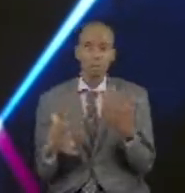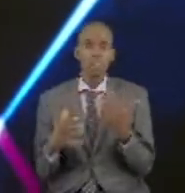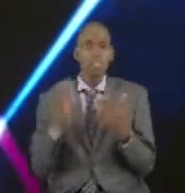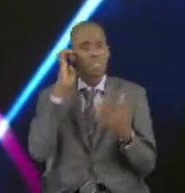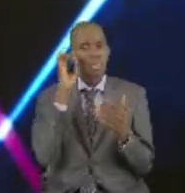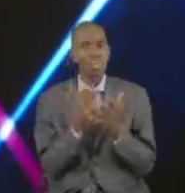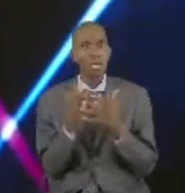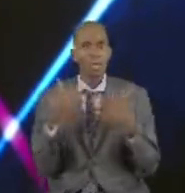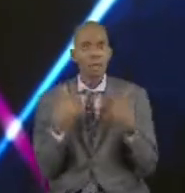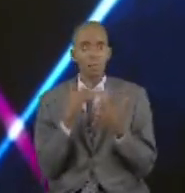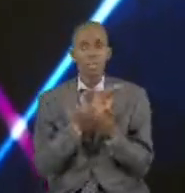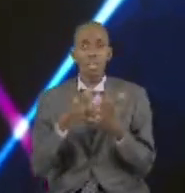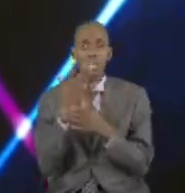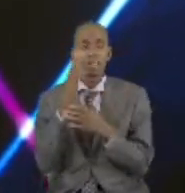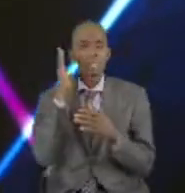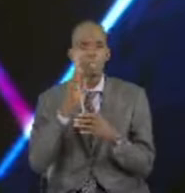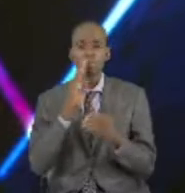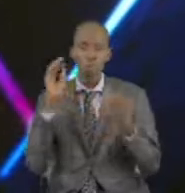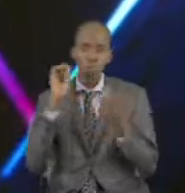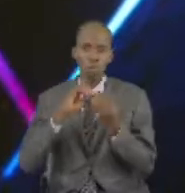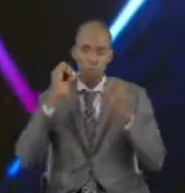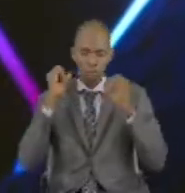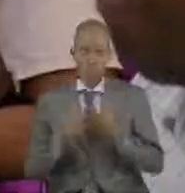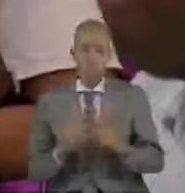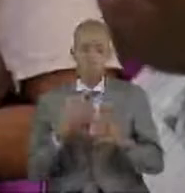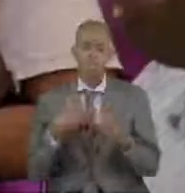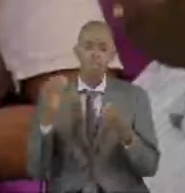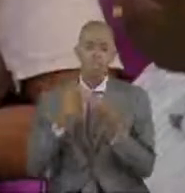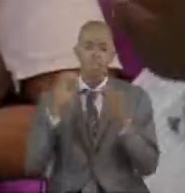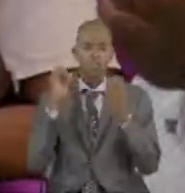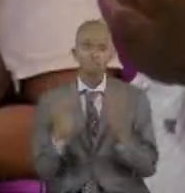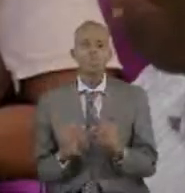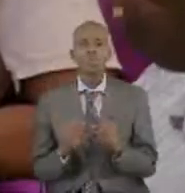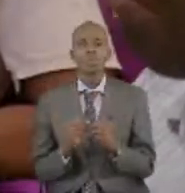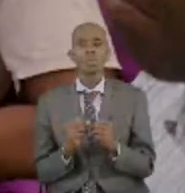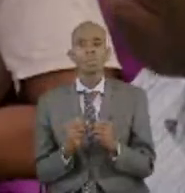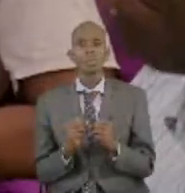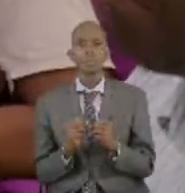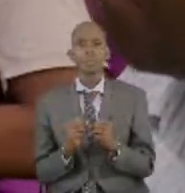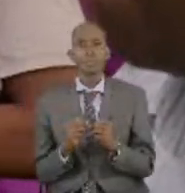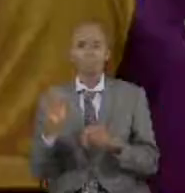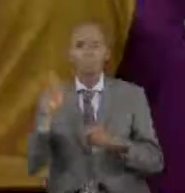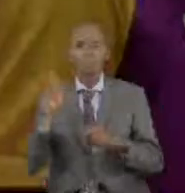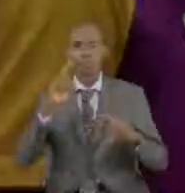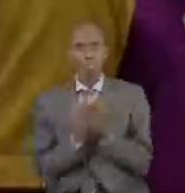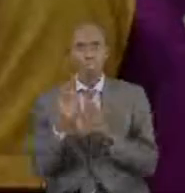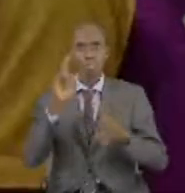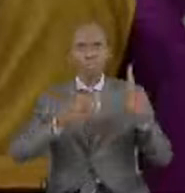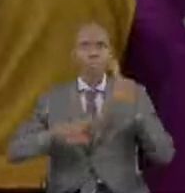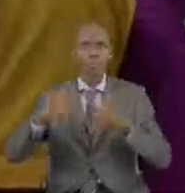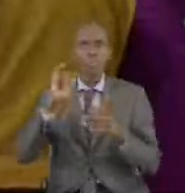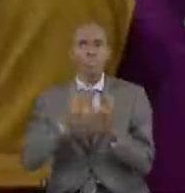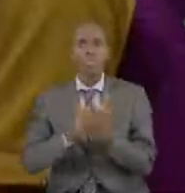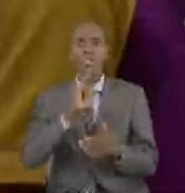se fortifie de plus en plus de plus en plus 10 e mois